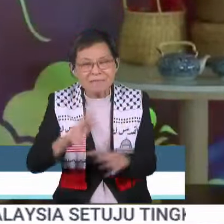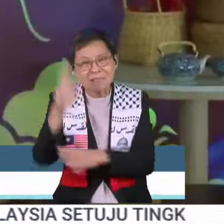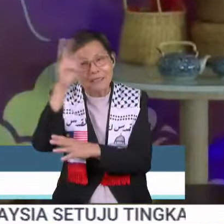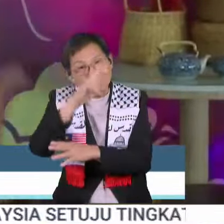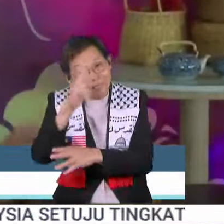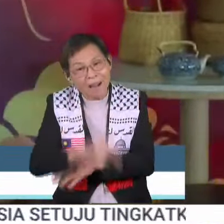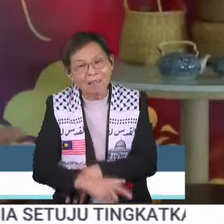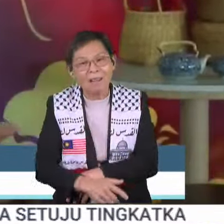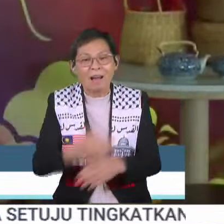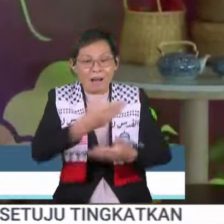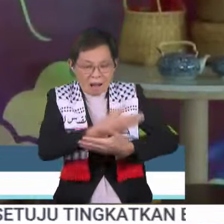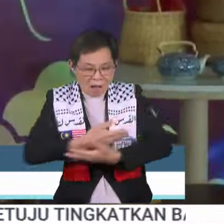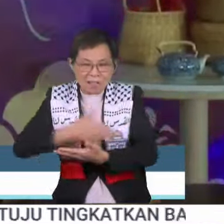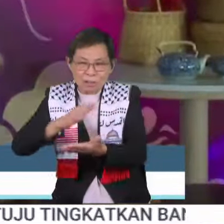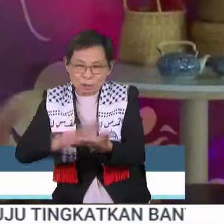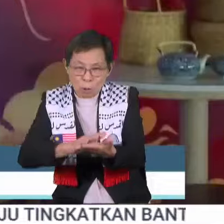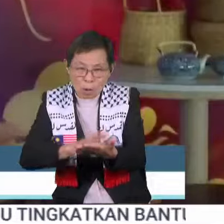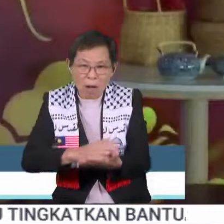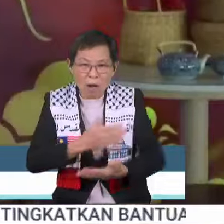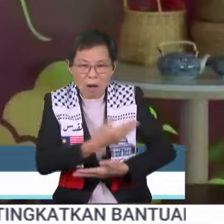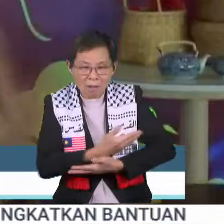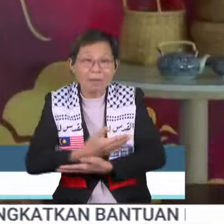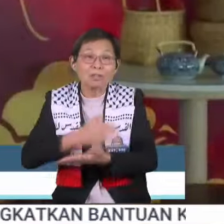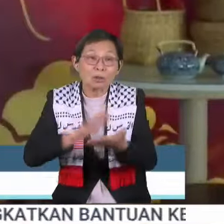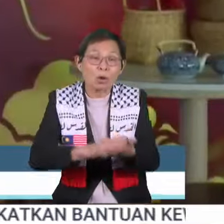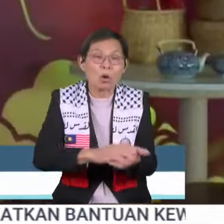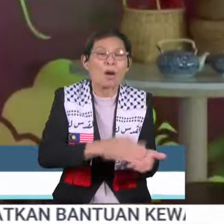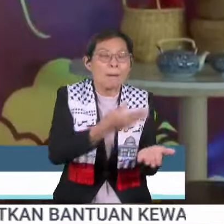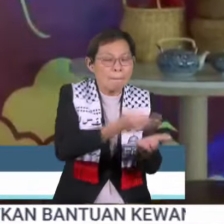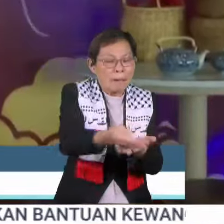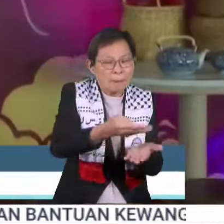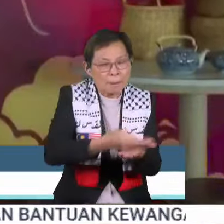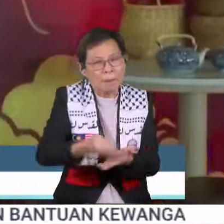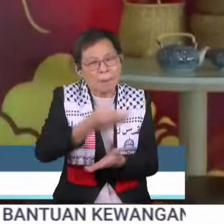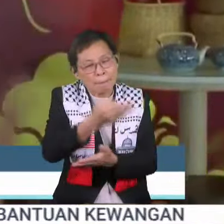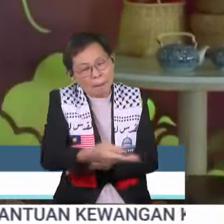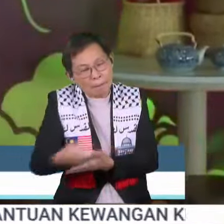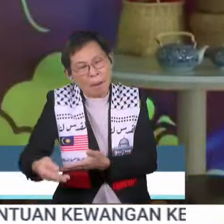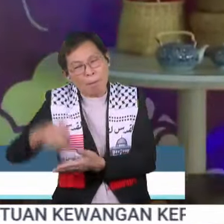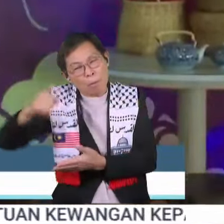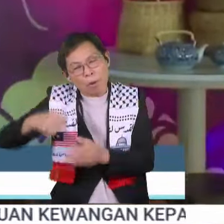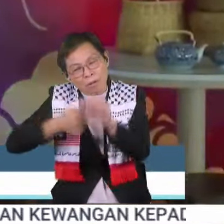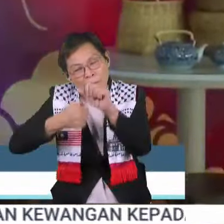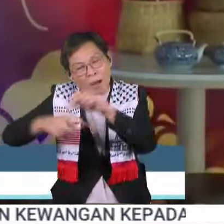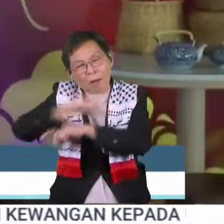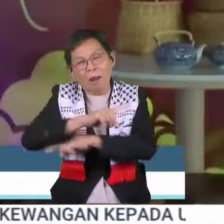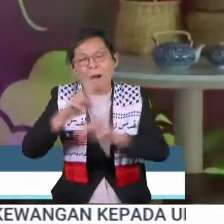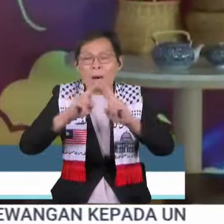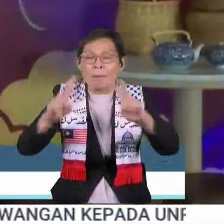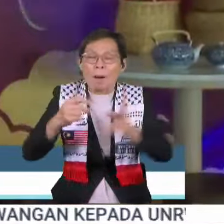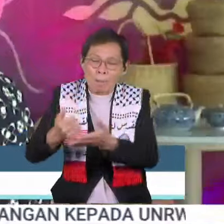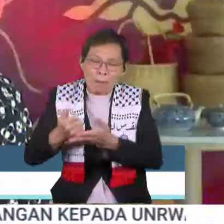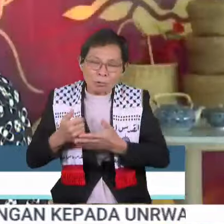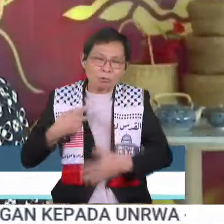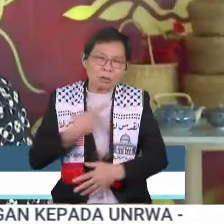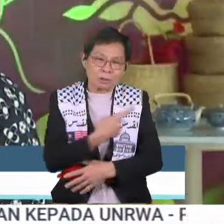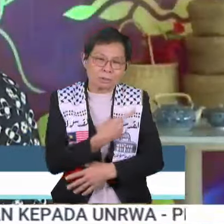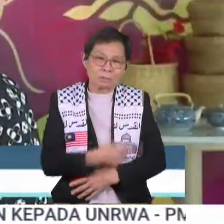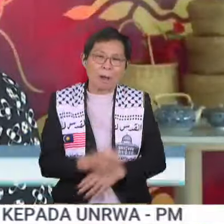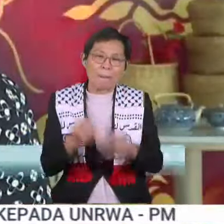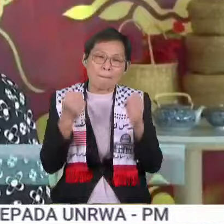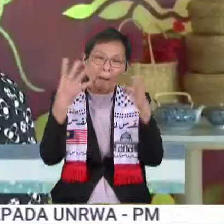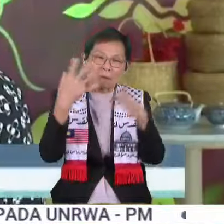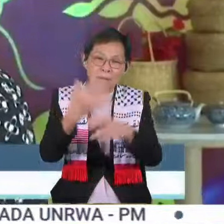sekolah bantuan beli barang-barang keperluan harian memang amatamat membantu kita orangah